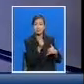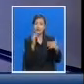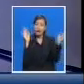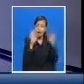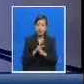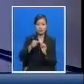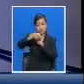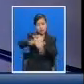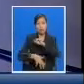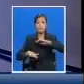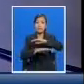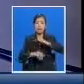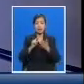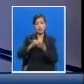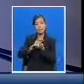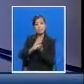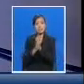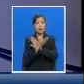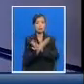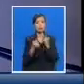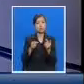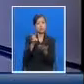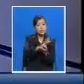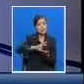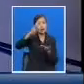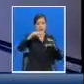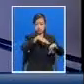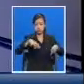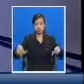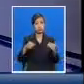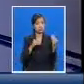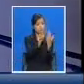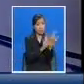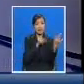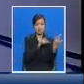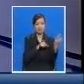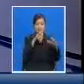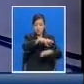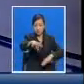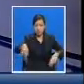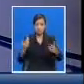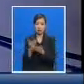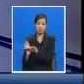งสร้างพื้นฐานของ450วิทยาลัยอาชีวะทั่วประเทศรวมงบประมาณ